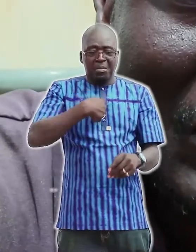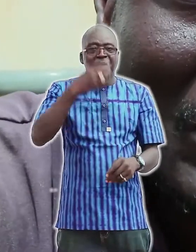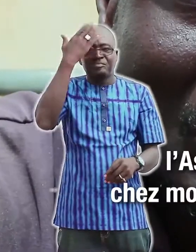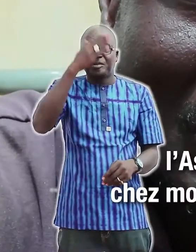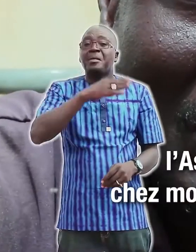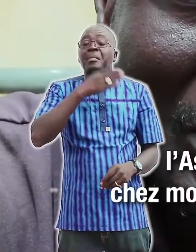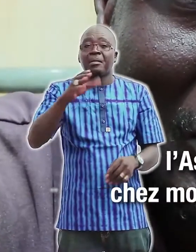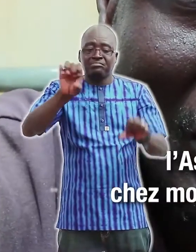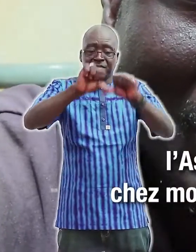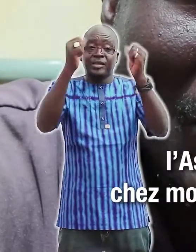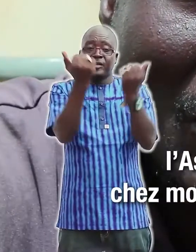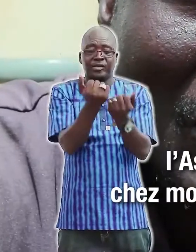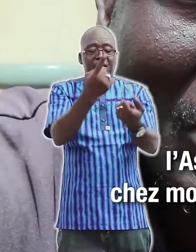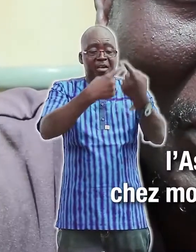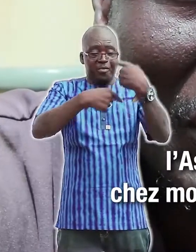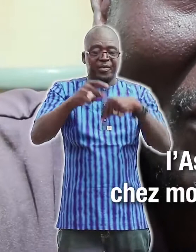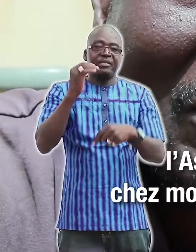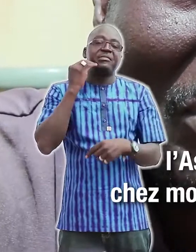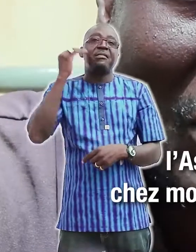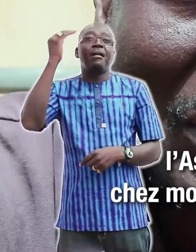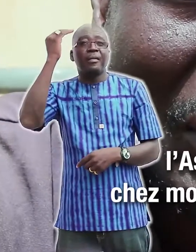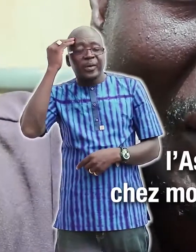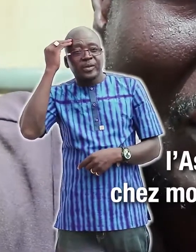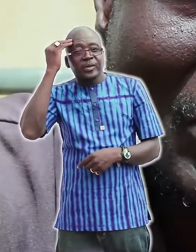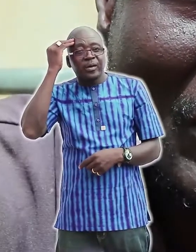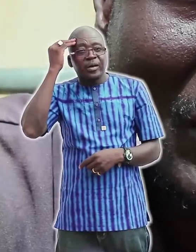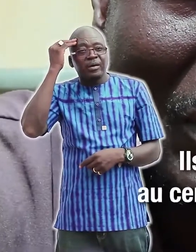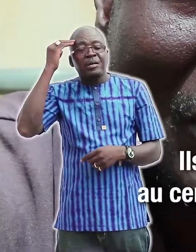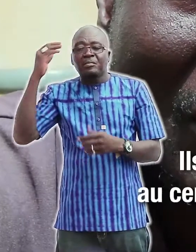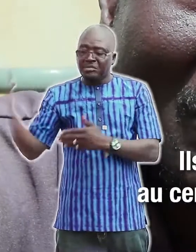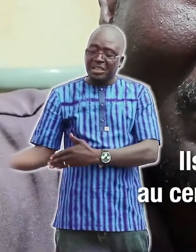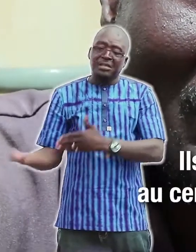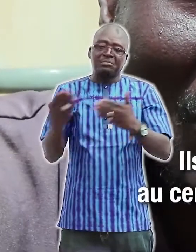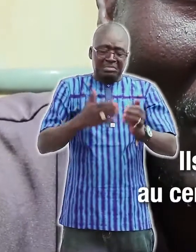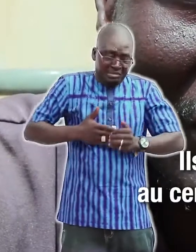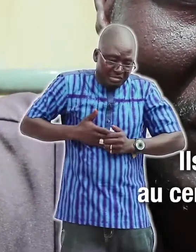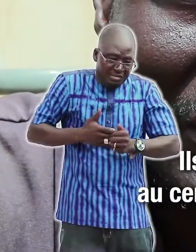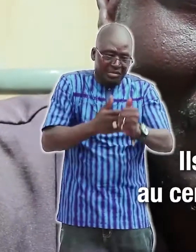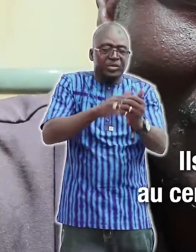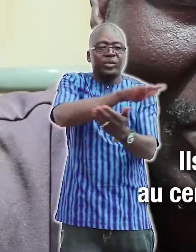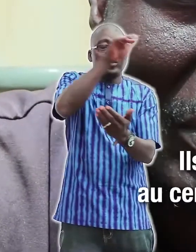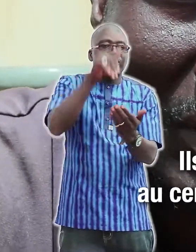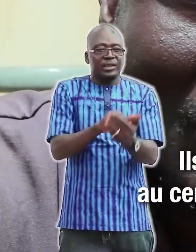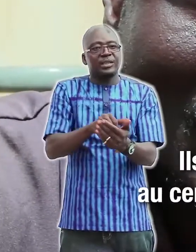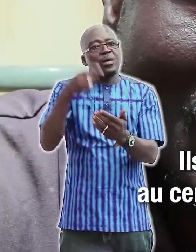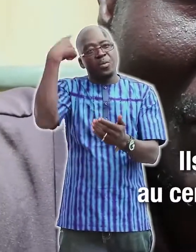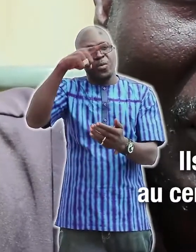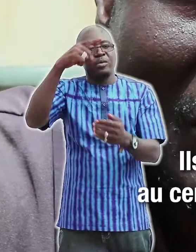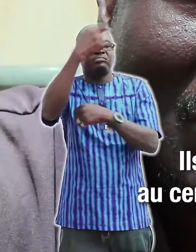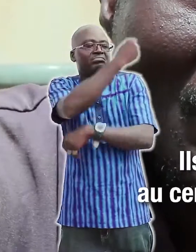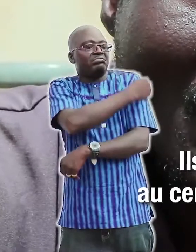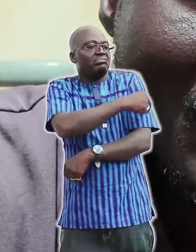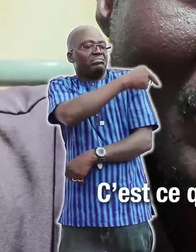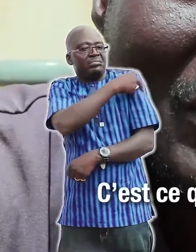l'identité, l'association Soleur est venue chez moi dans la case où j'étais enchaîné. Ils m'ont déchaîné et conduit au centre pour le